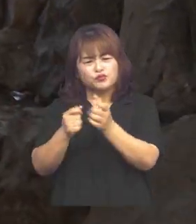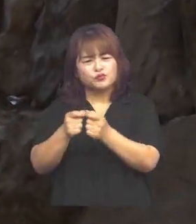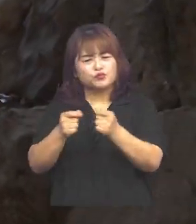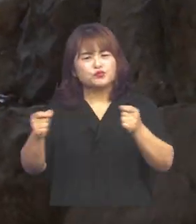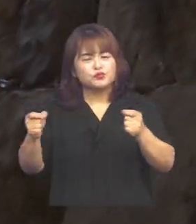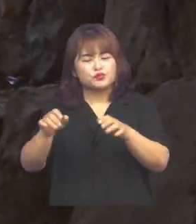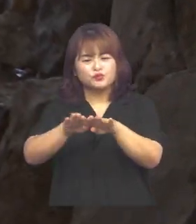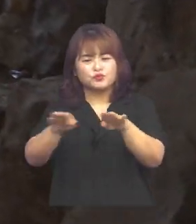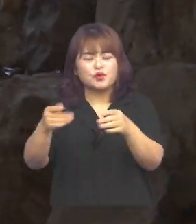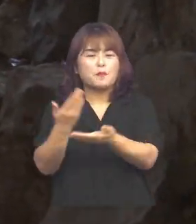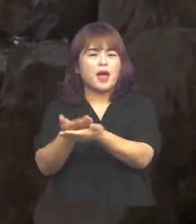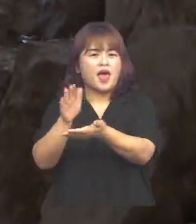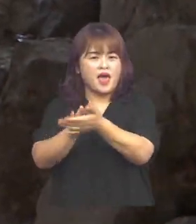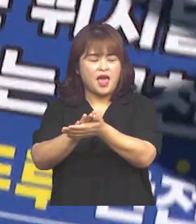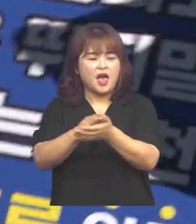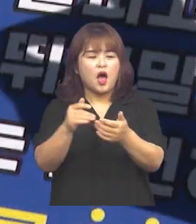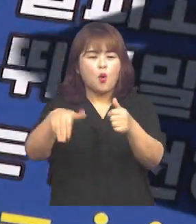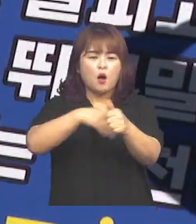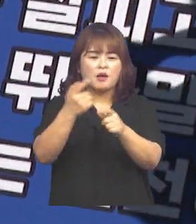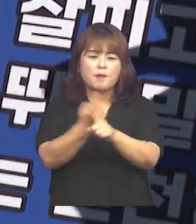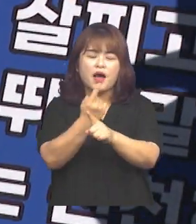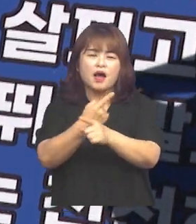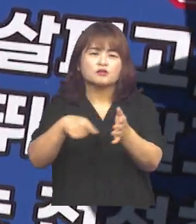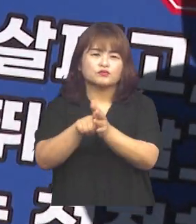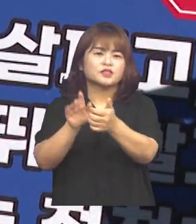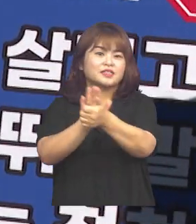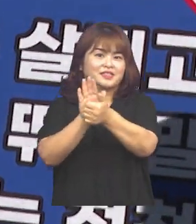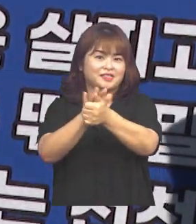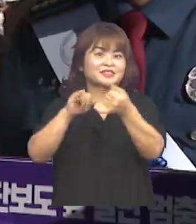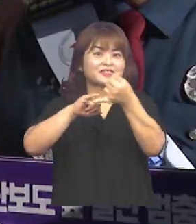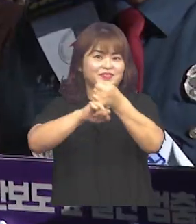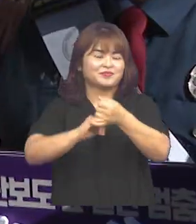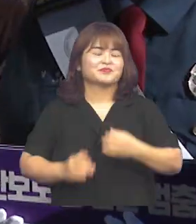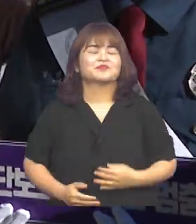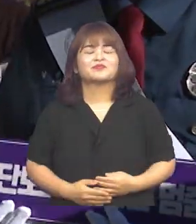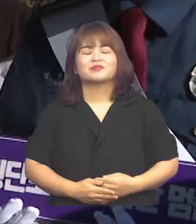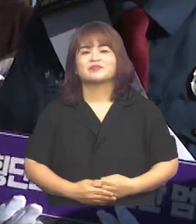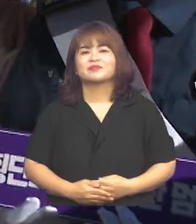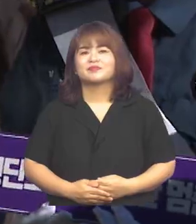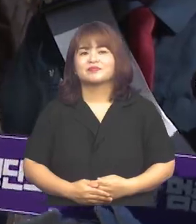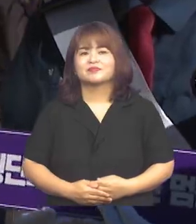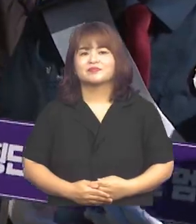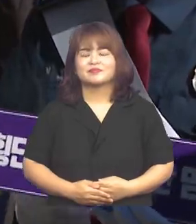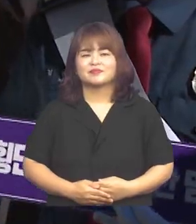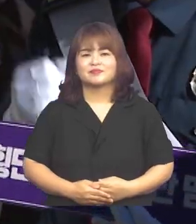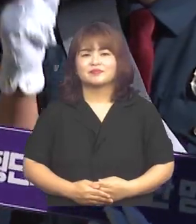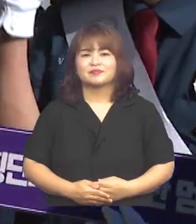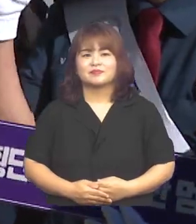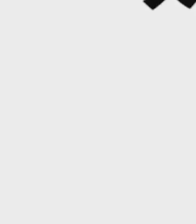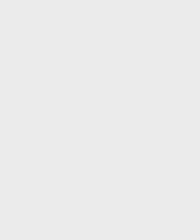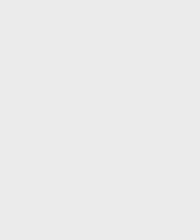방호울타리 교체 등을 설치하며 교육 현장 여건 개선을 위한 지원을 아끼지 않았습니다.